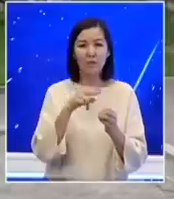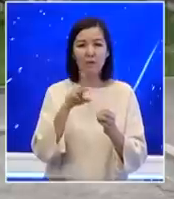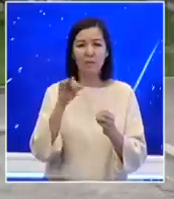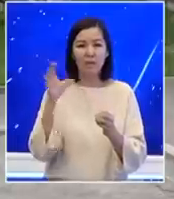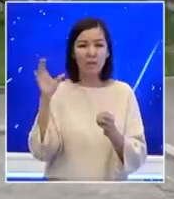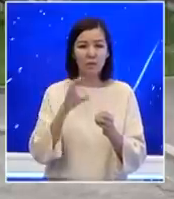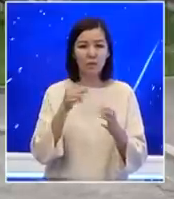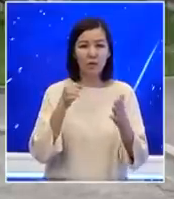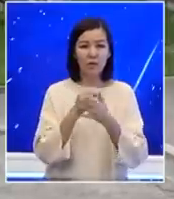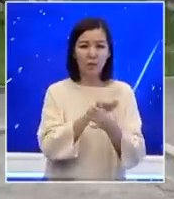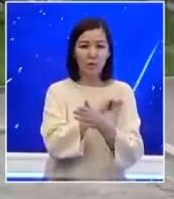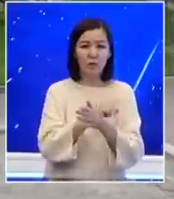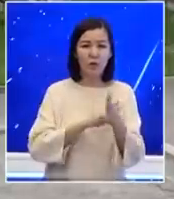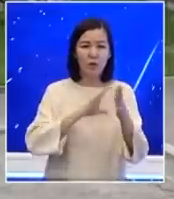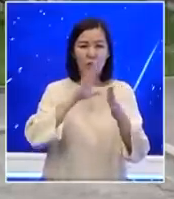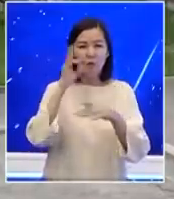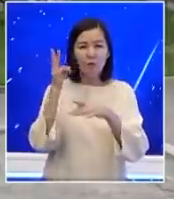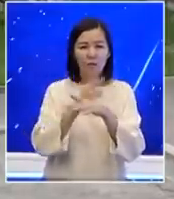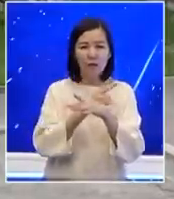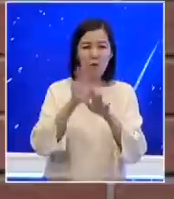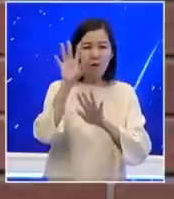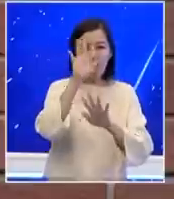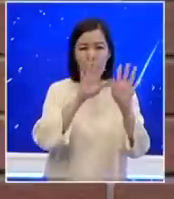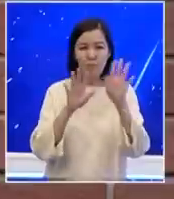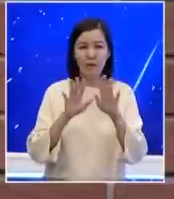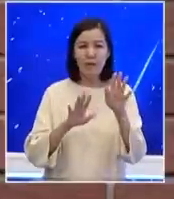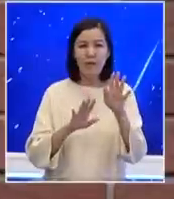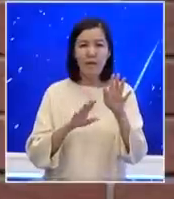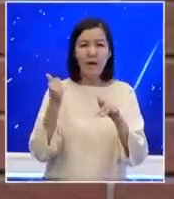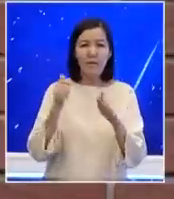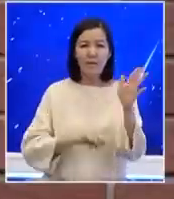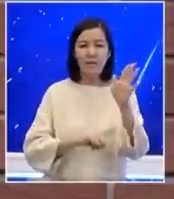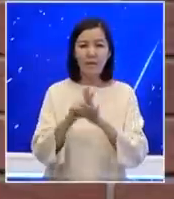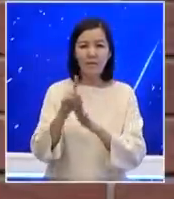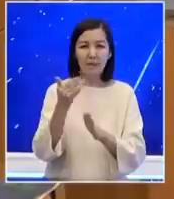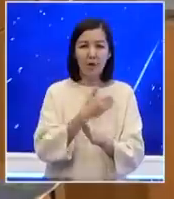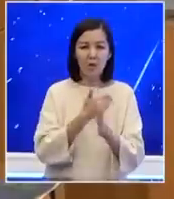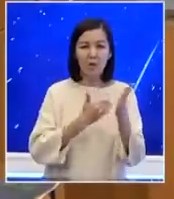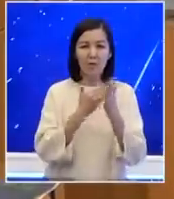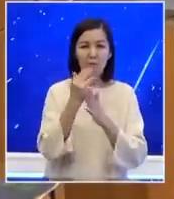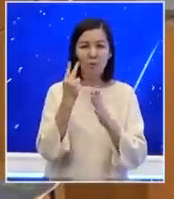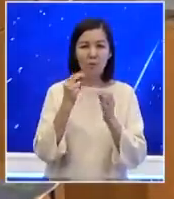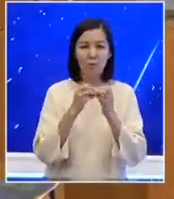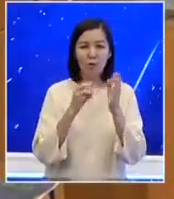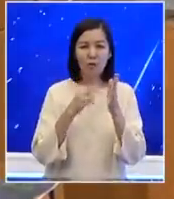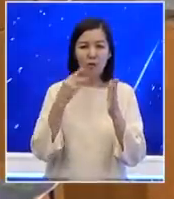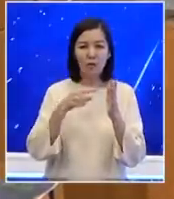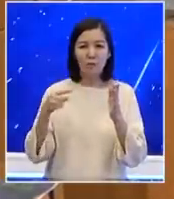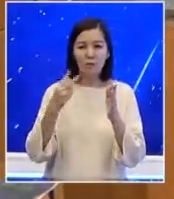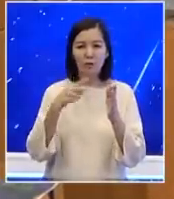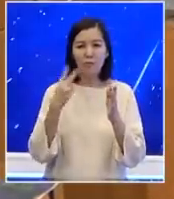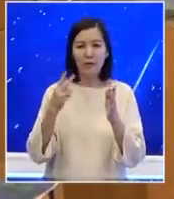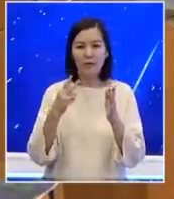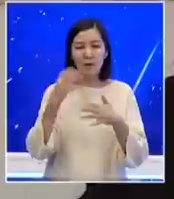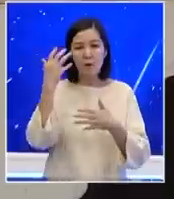күшейеді. Түнде және таңғы уақытта тұман түседі. Жалпы апта басында ауа температурасы күндіз 17-22 градус аралығында болса,